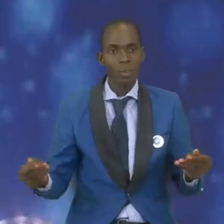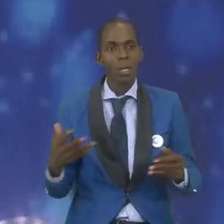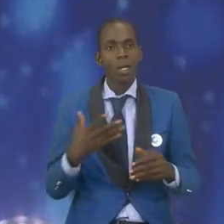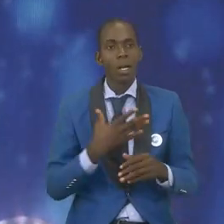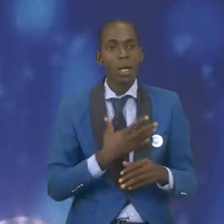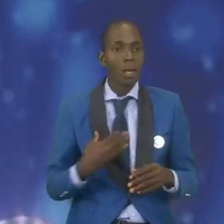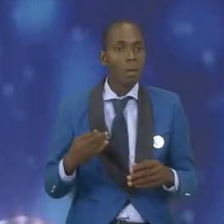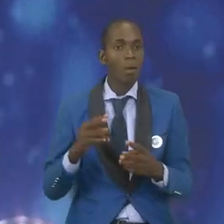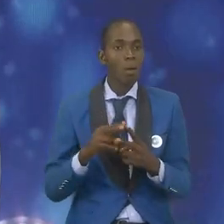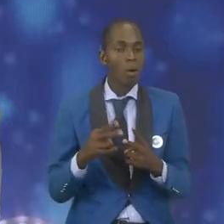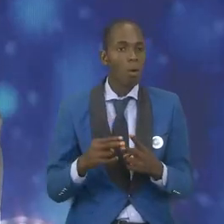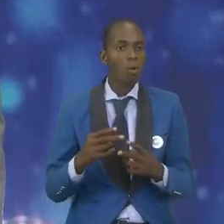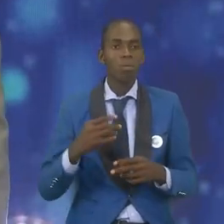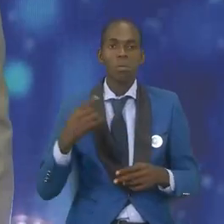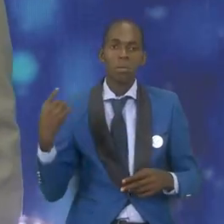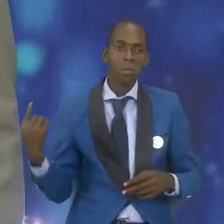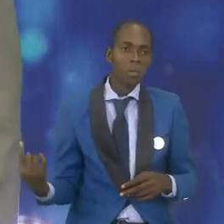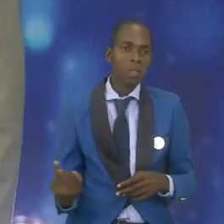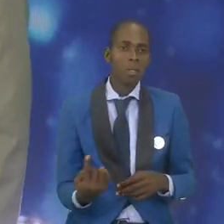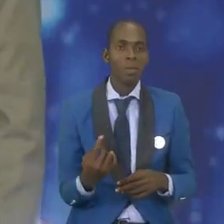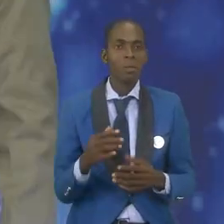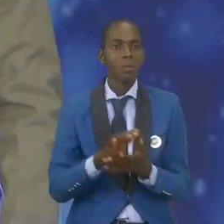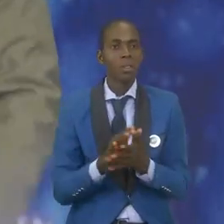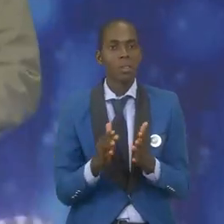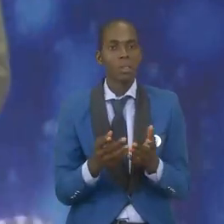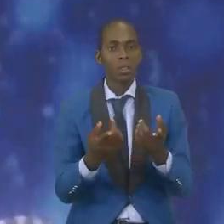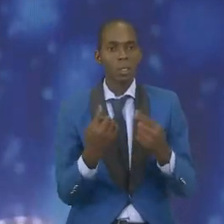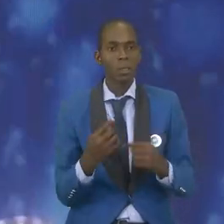et brisèrent tous leurs os.